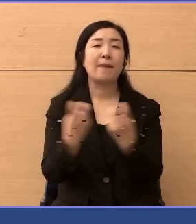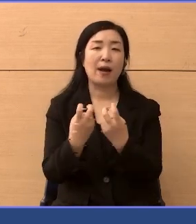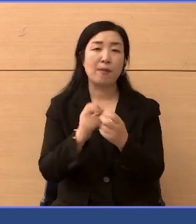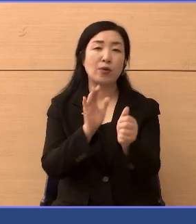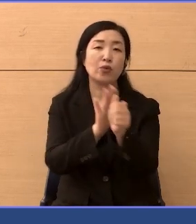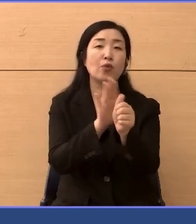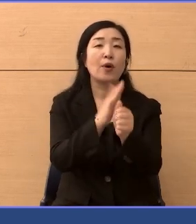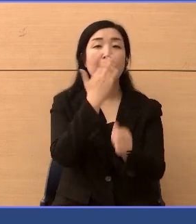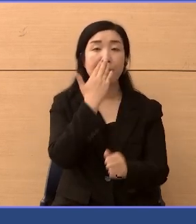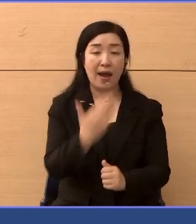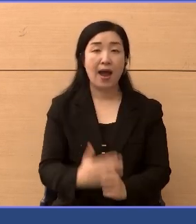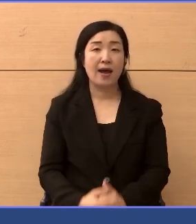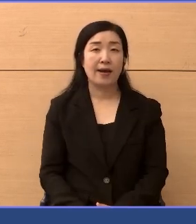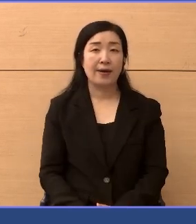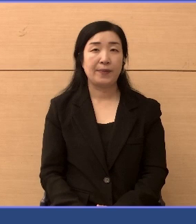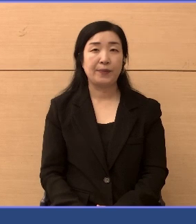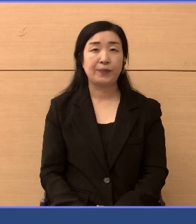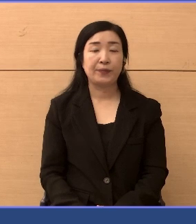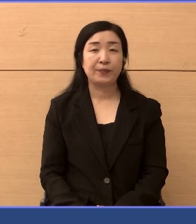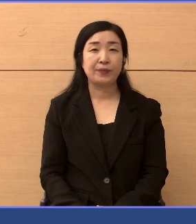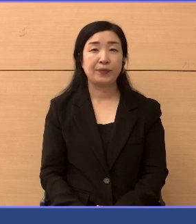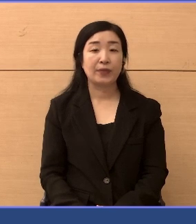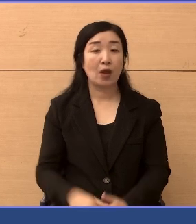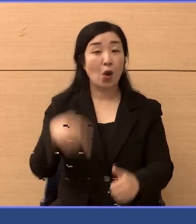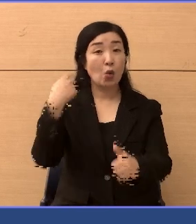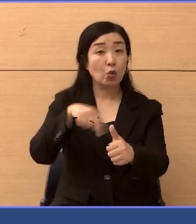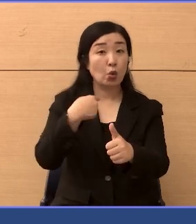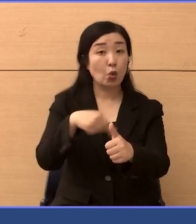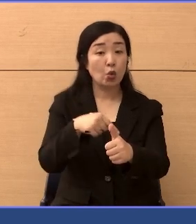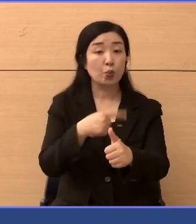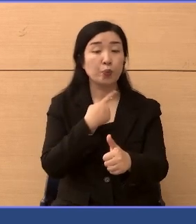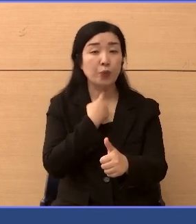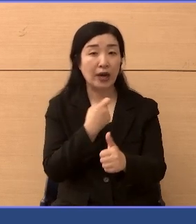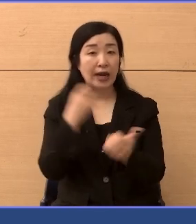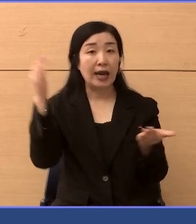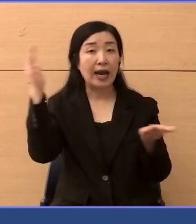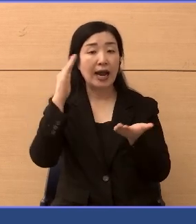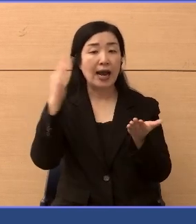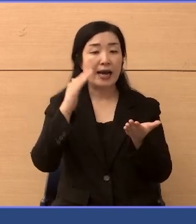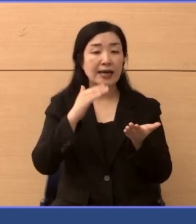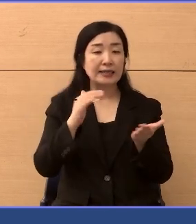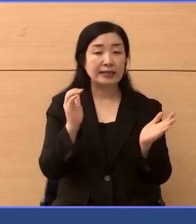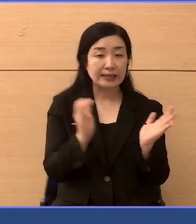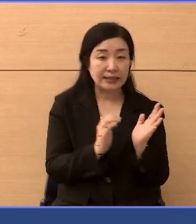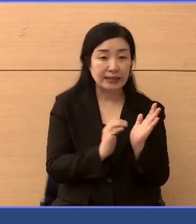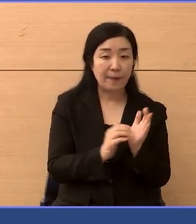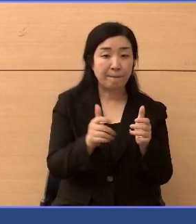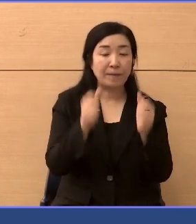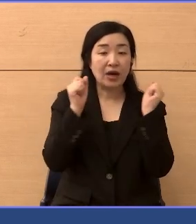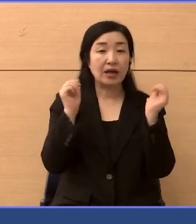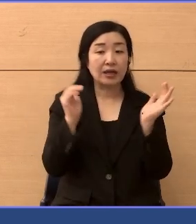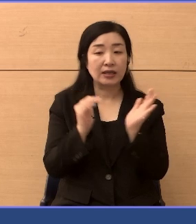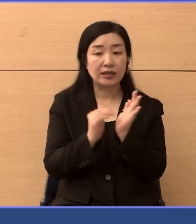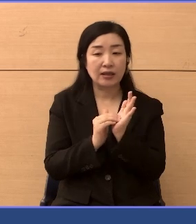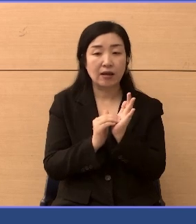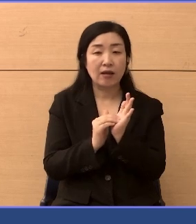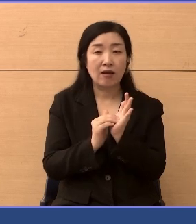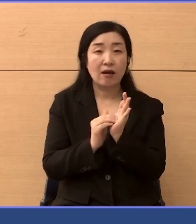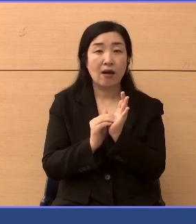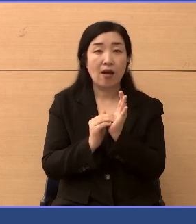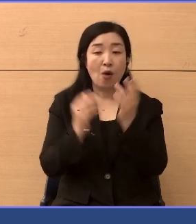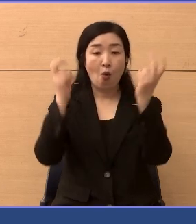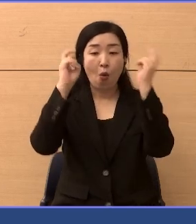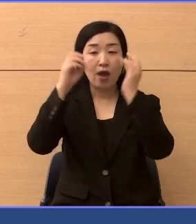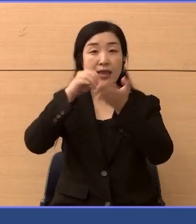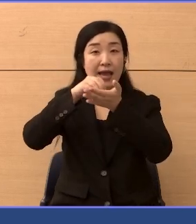수가 transitioning from the 있습니다. 또 educational 한 world 가지, 교육을 into 받던 the 학생 world of 시기에서 work and 벗어나 ensuring 직업 that the 세계로